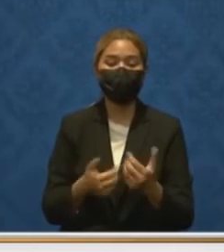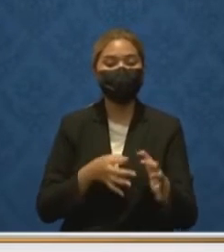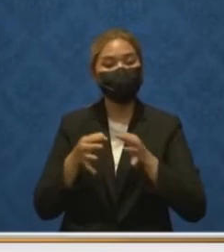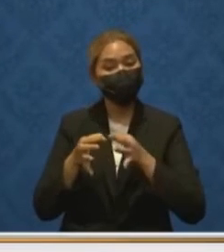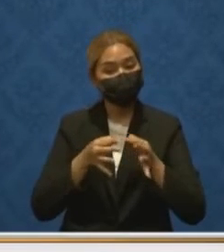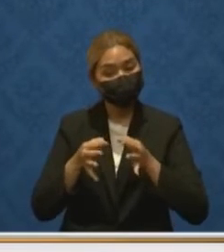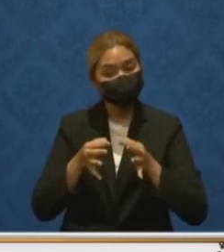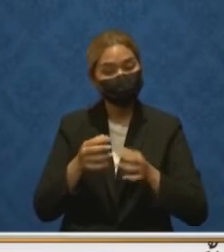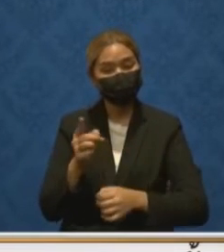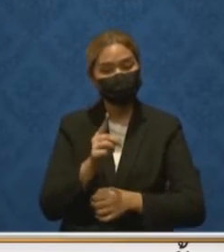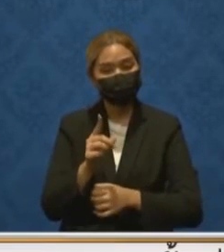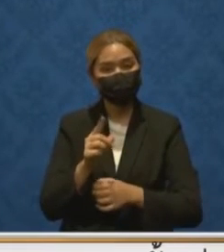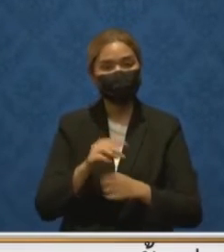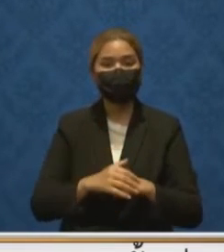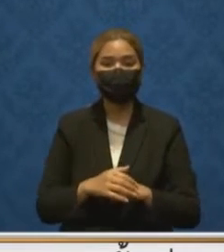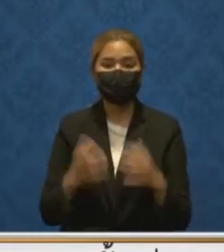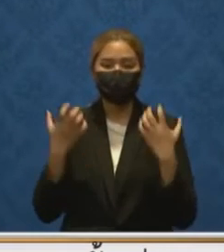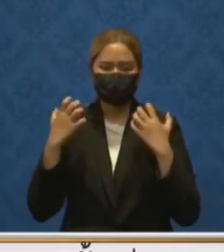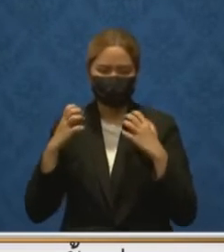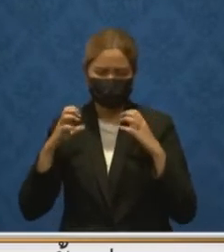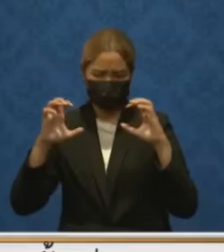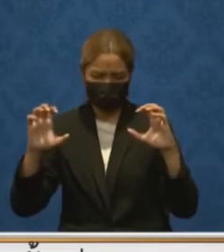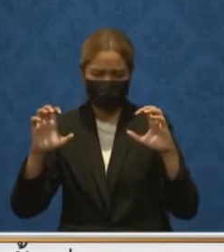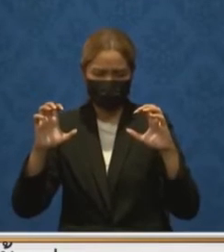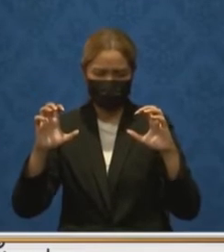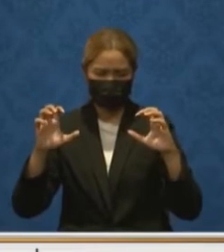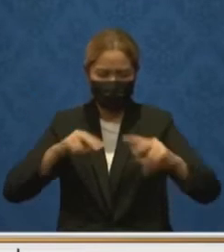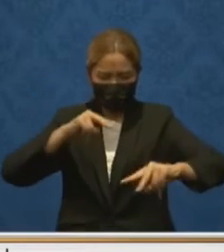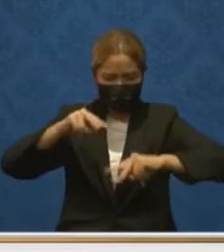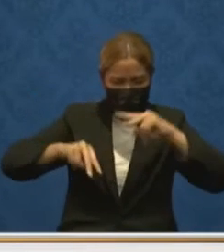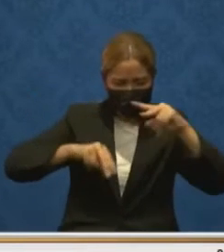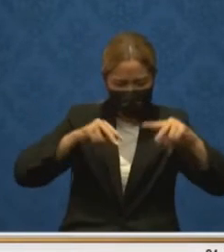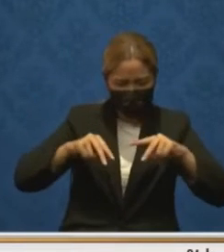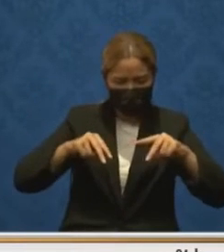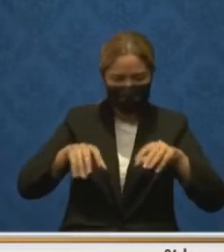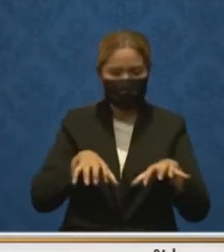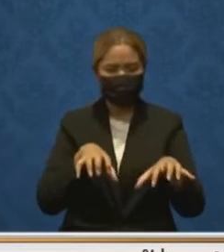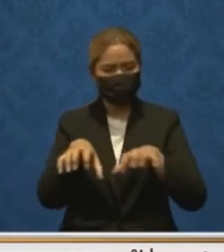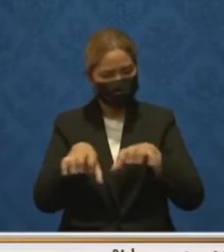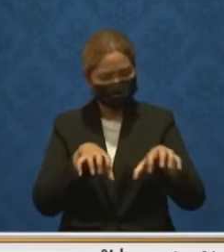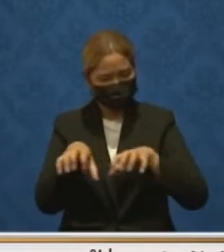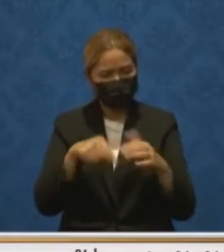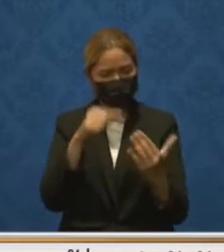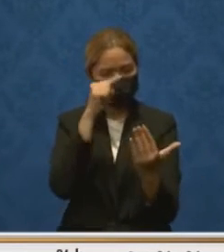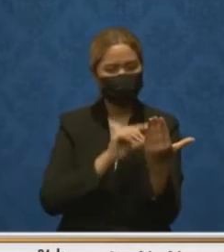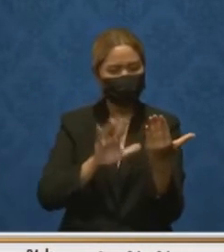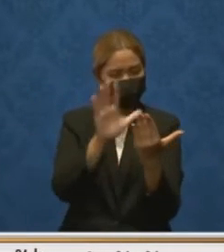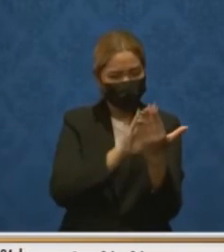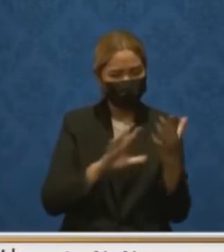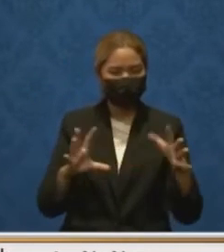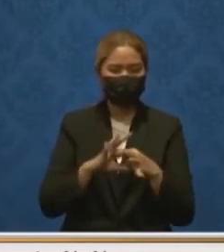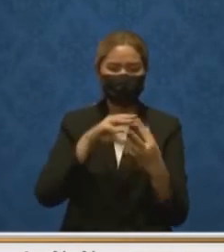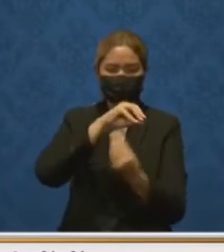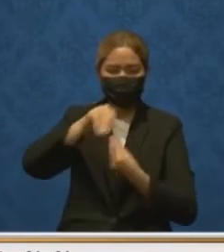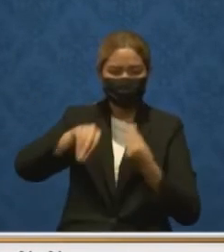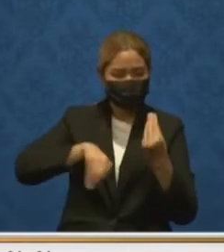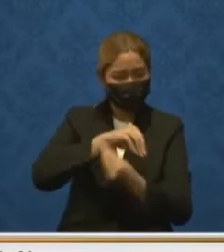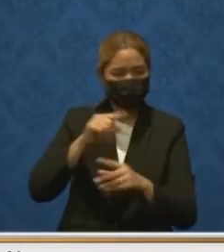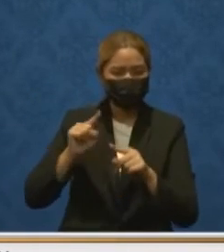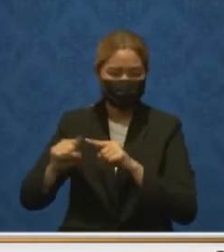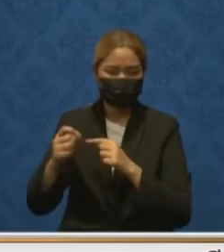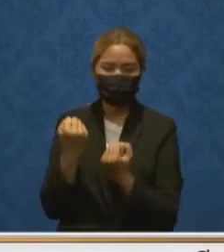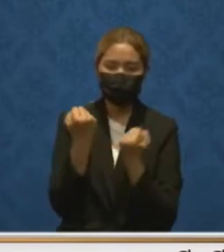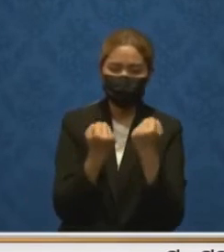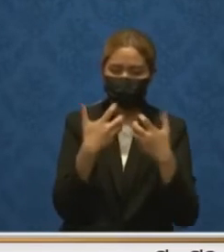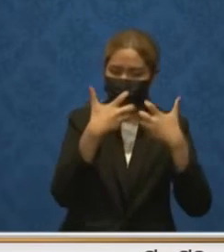ารัฐบานนี้เข้ามาดูแลบริหารจัดการดานเศรษฐกิจปรากฏวาเครื่องยนตขบ